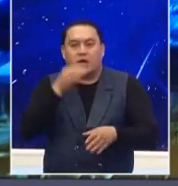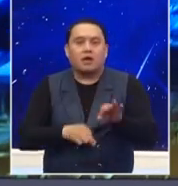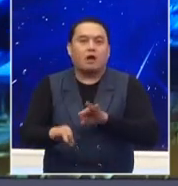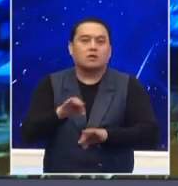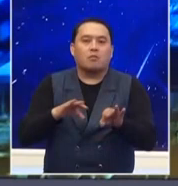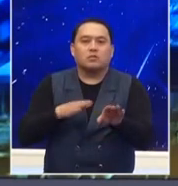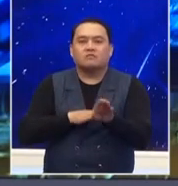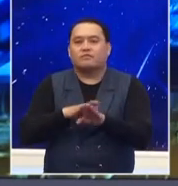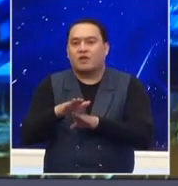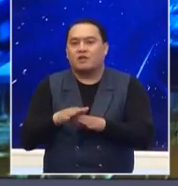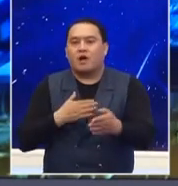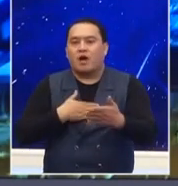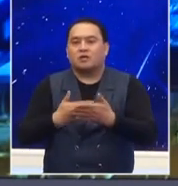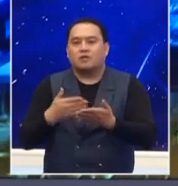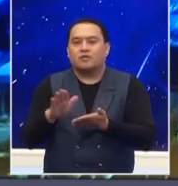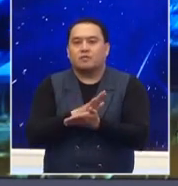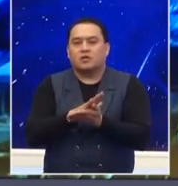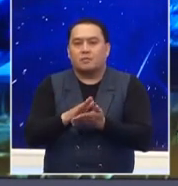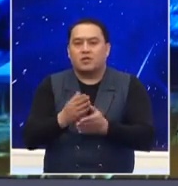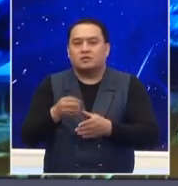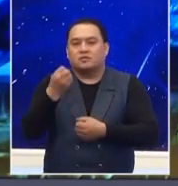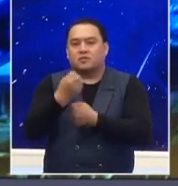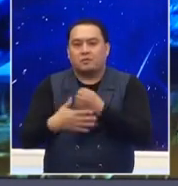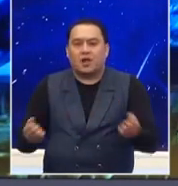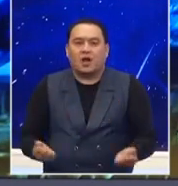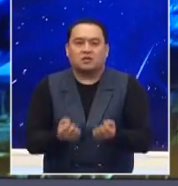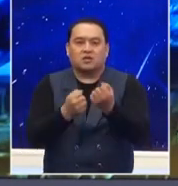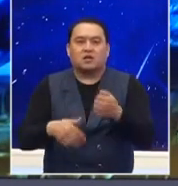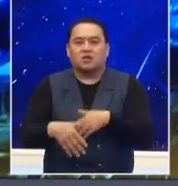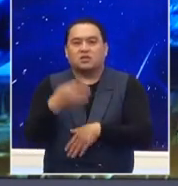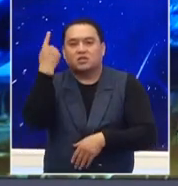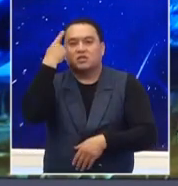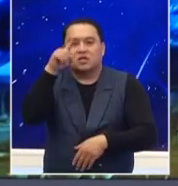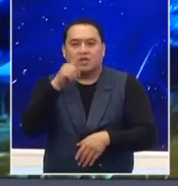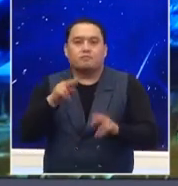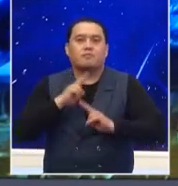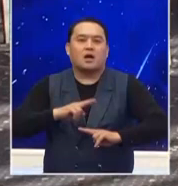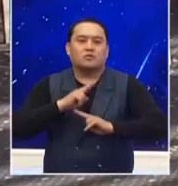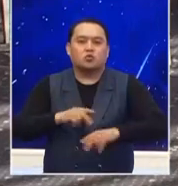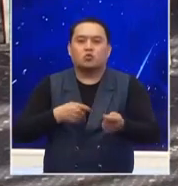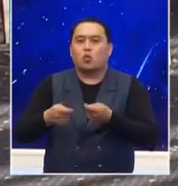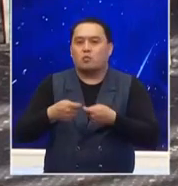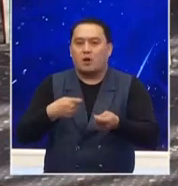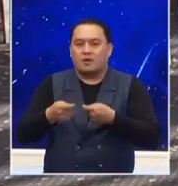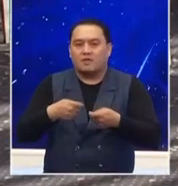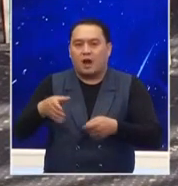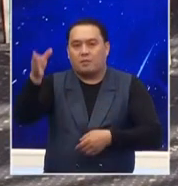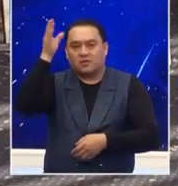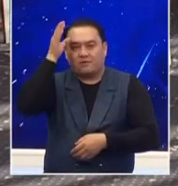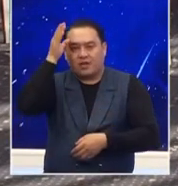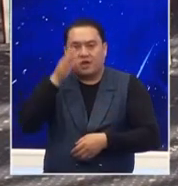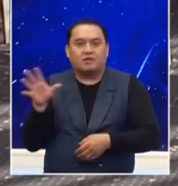области был реализован волонтерами в рамках гранта Центра поддержки гражданских инициатив в партнерстве с